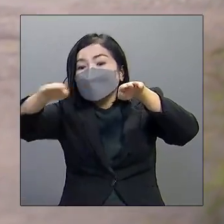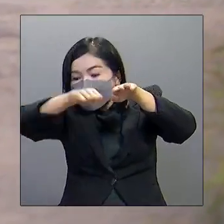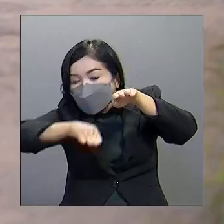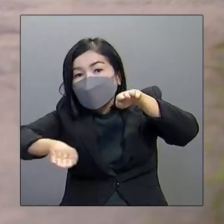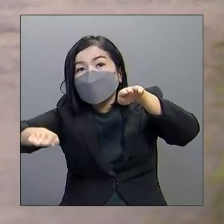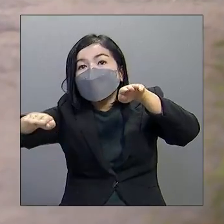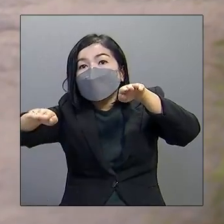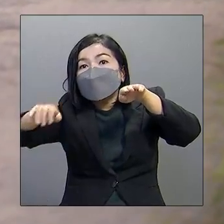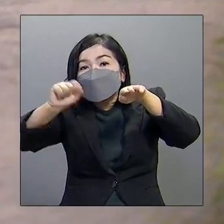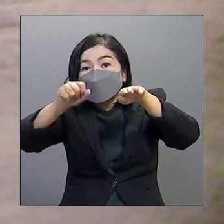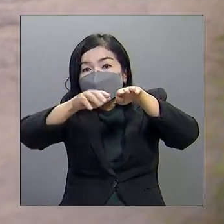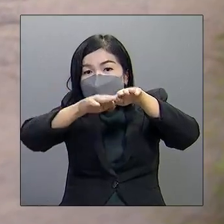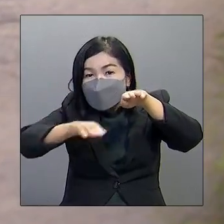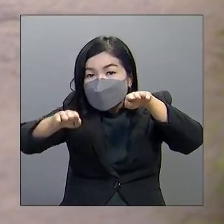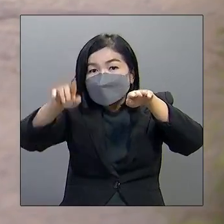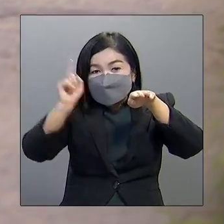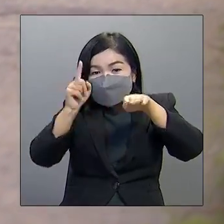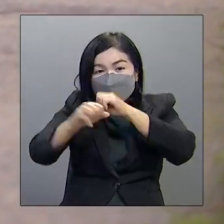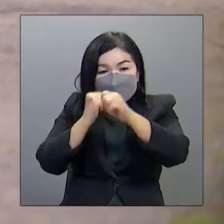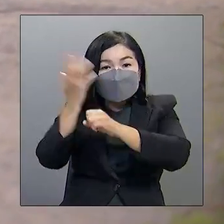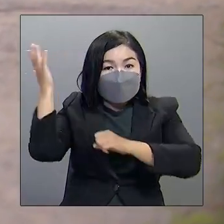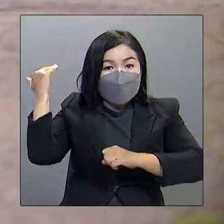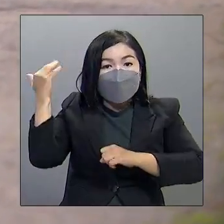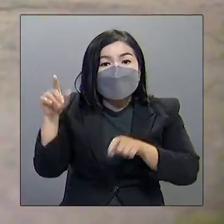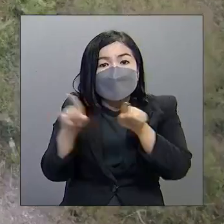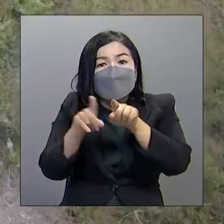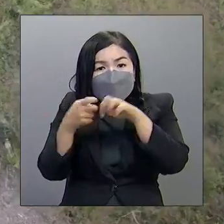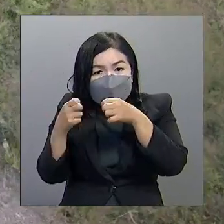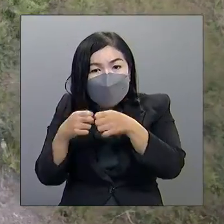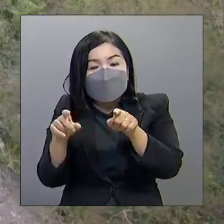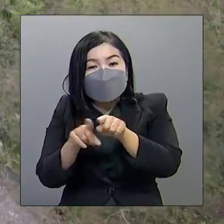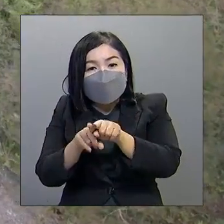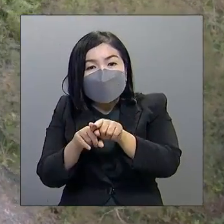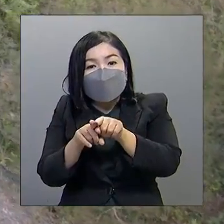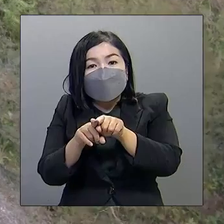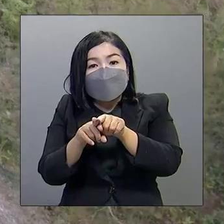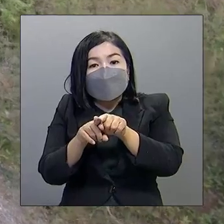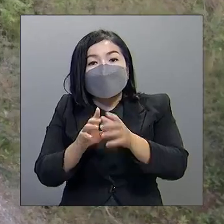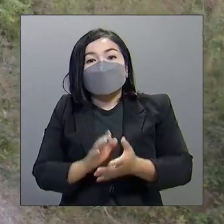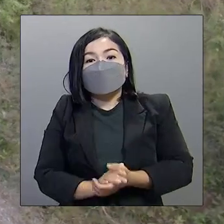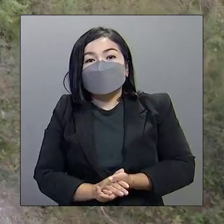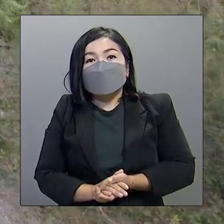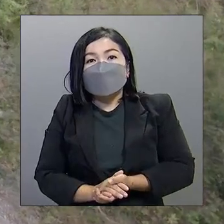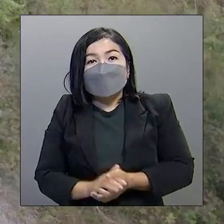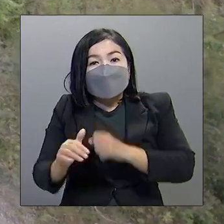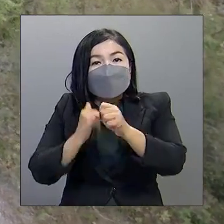ย จุดเนี้ยเป็นจุดที่จริงๆแล้วเนี่ยปีที่แล้วเองก็มีปัญหา เดี๋ยวมาดูตรงนี้เลยครับ นี้แล้วเองก็มีปัญหาก็คือต